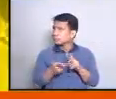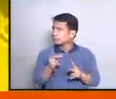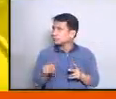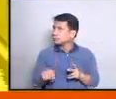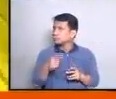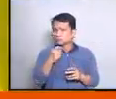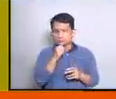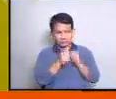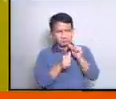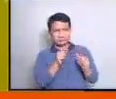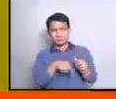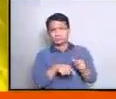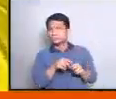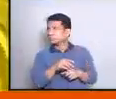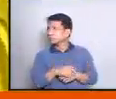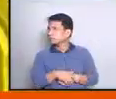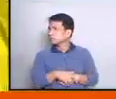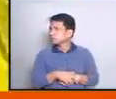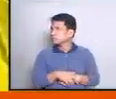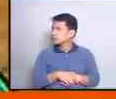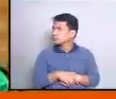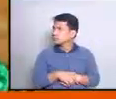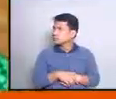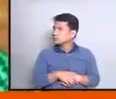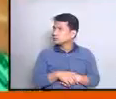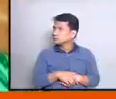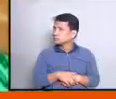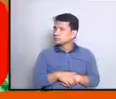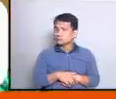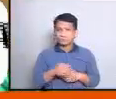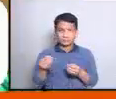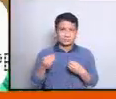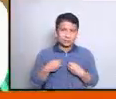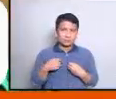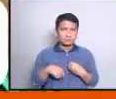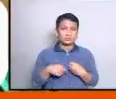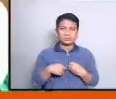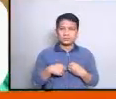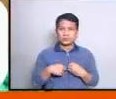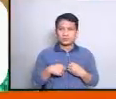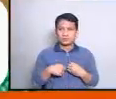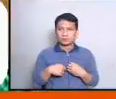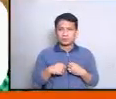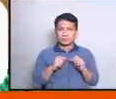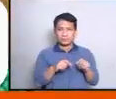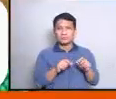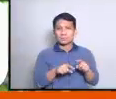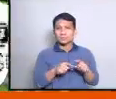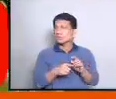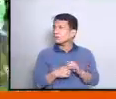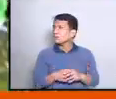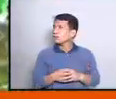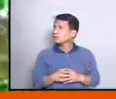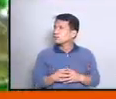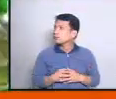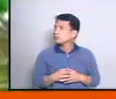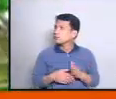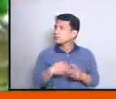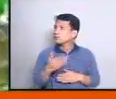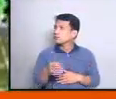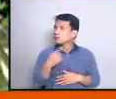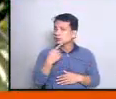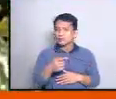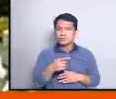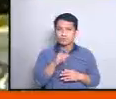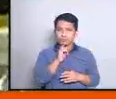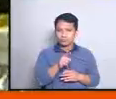na nagbebenta siya ng solvent. Pinakabot na sa akin, pinaiwala sa akin yan po eh. Pero si Torres, na